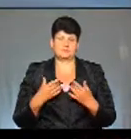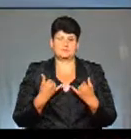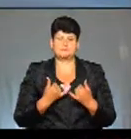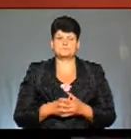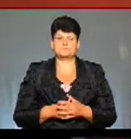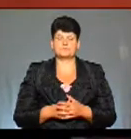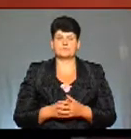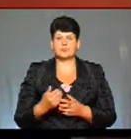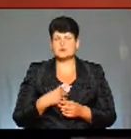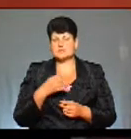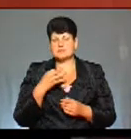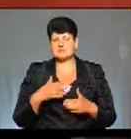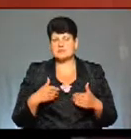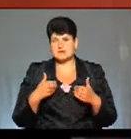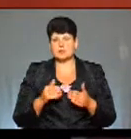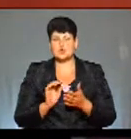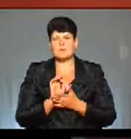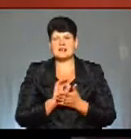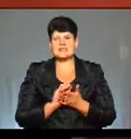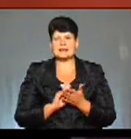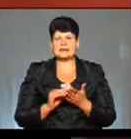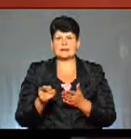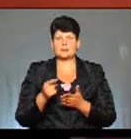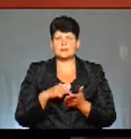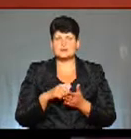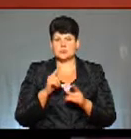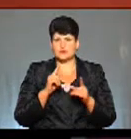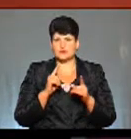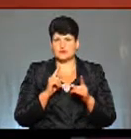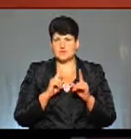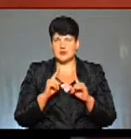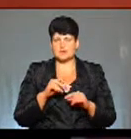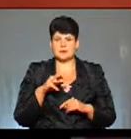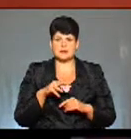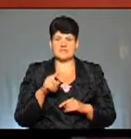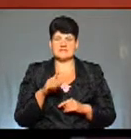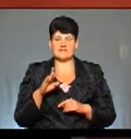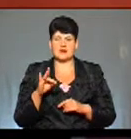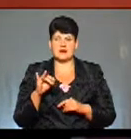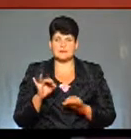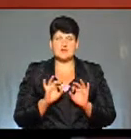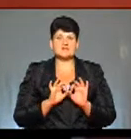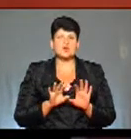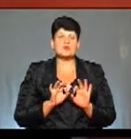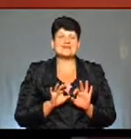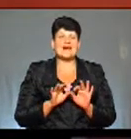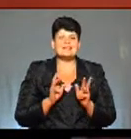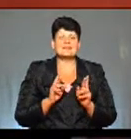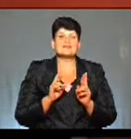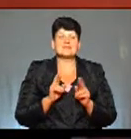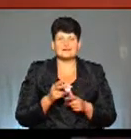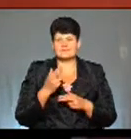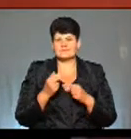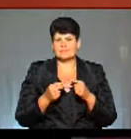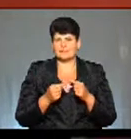наголосити, що ми зверталися до прес-секретаря Тернопільської міської ради Мар'яни Зварич з приводу роз'яснення, як адаптовані